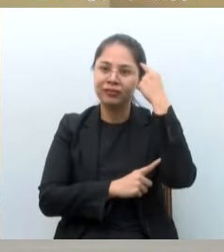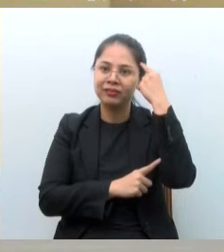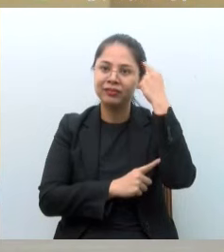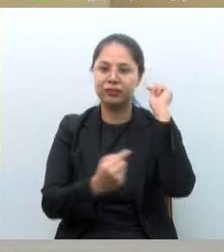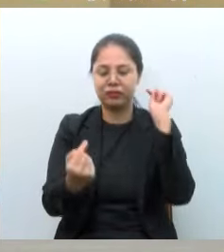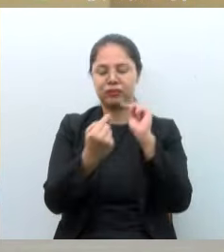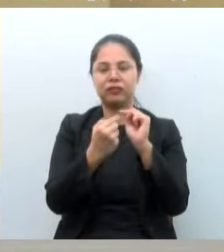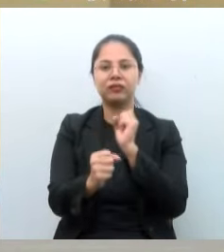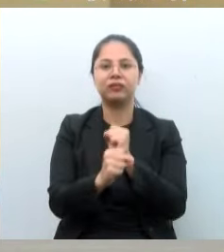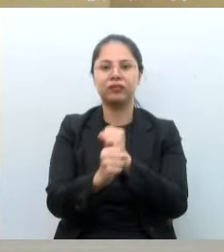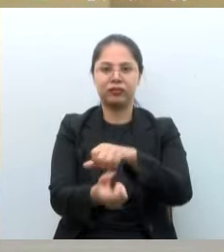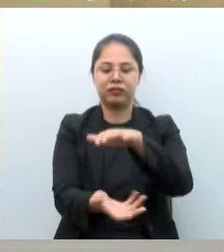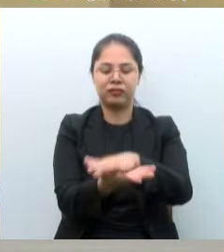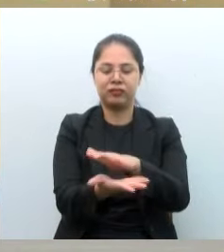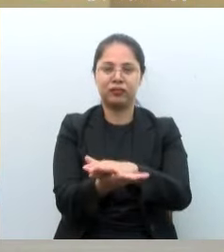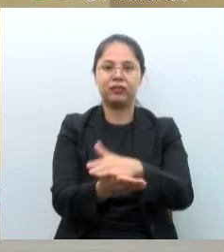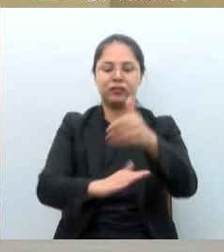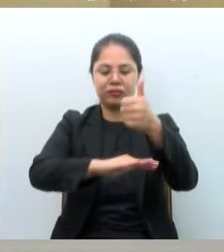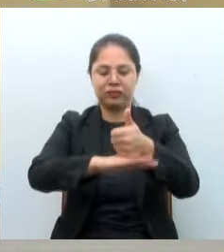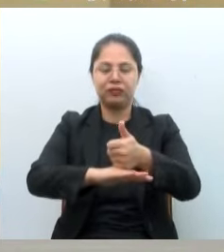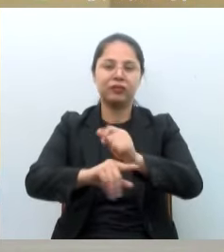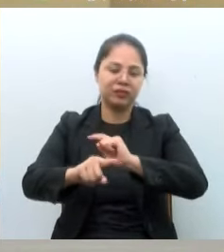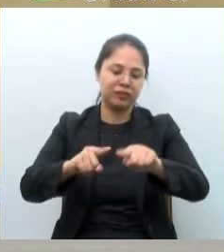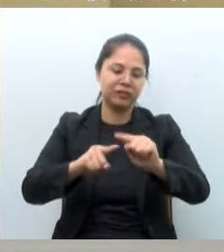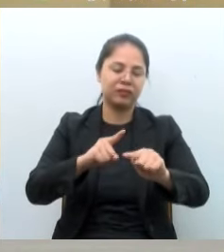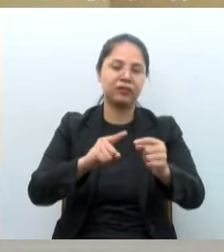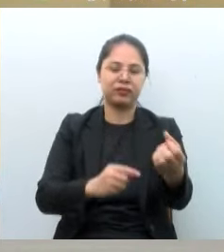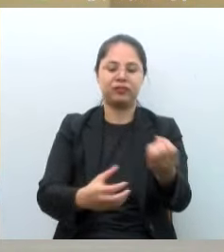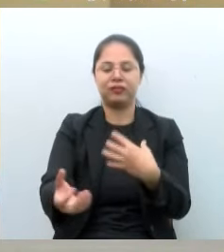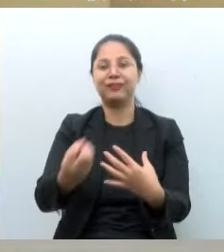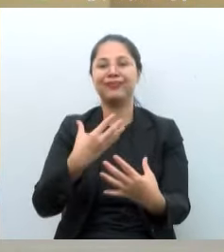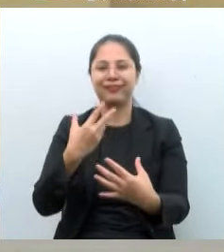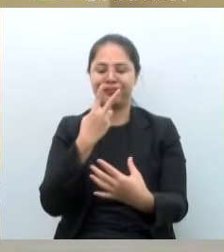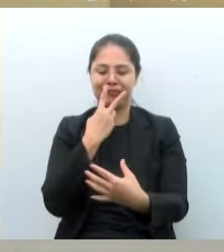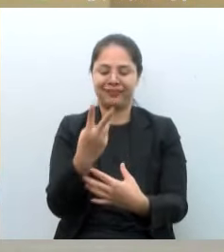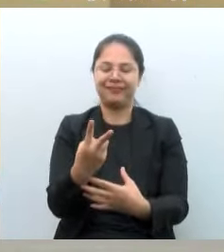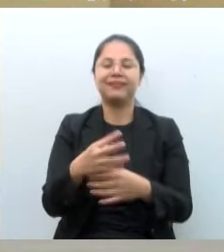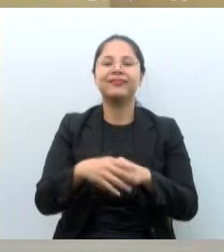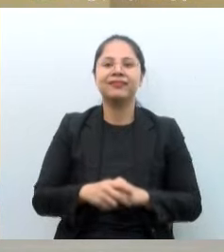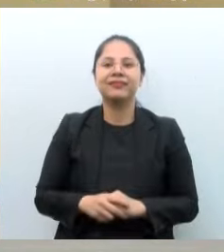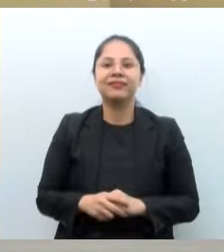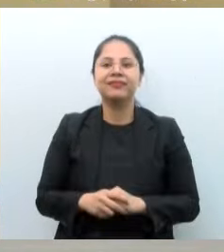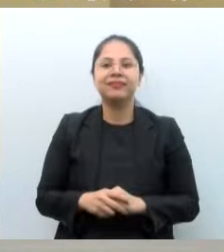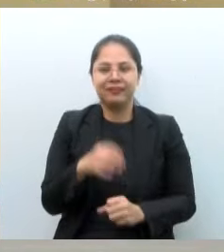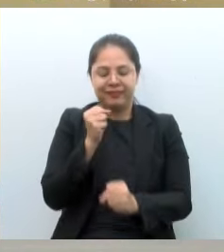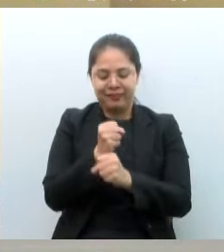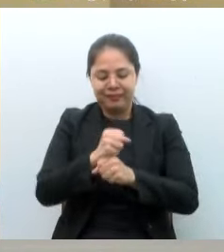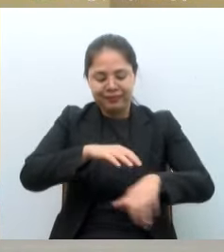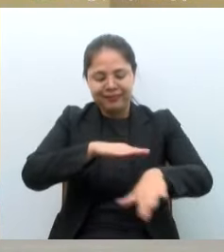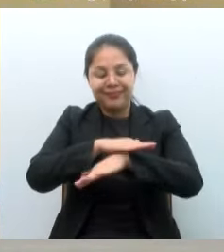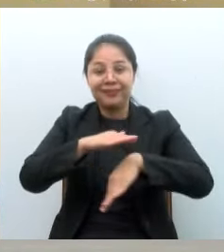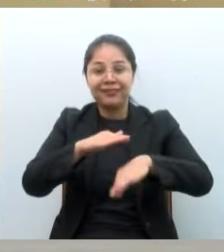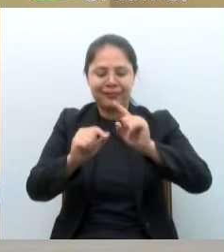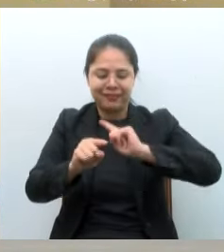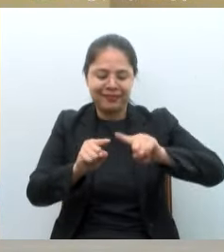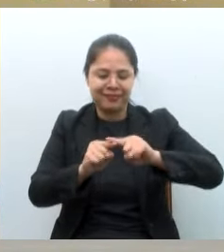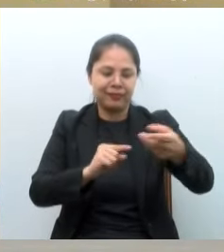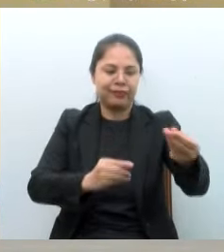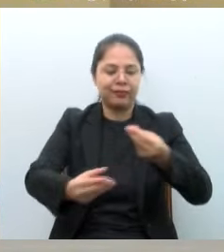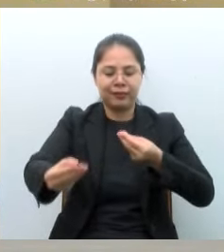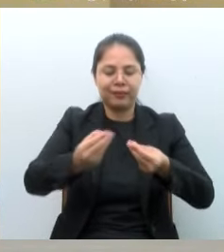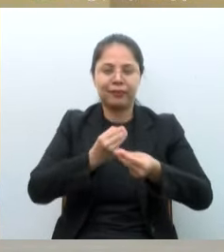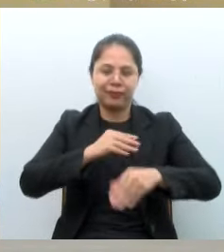างานก็คือโรงเรียนทางผู้บริหารโรงเรียนแล้วก็นักเรียนในพื้นที่ต่างๆนอกจากนั้นเนี่ยพอเราได้ข้อมูลต่างๆกลับมาจะได้มาร่วมกันพิจาร